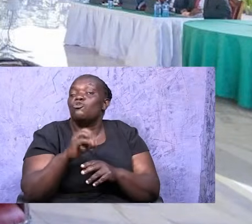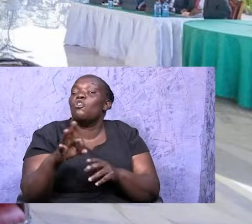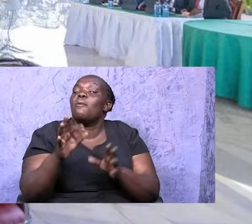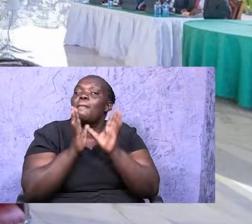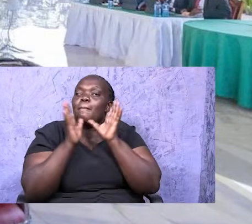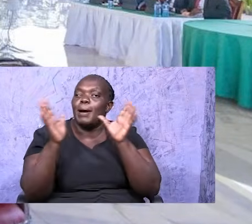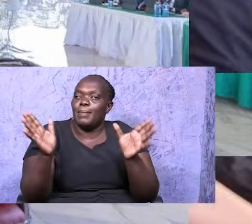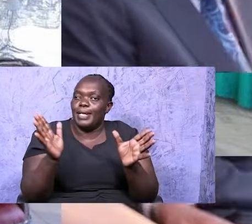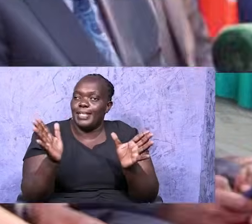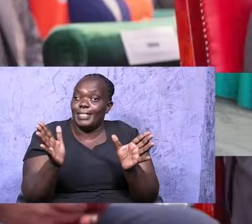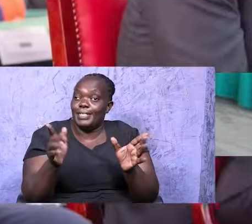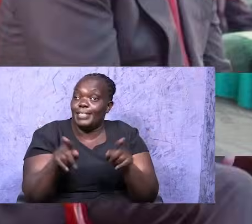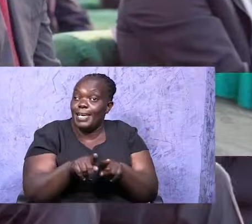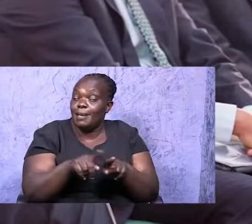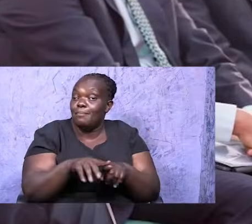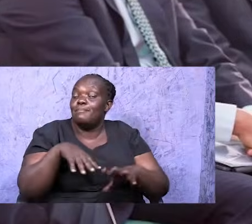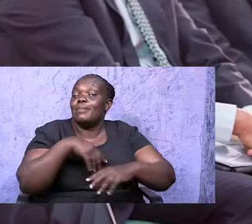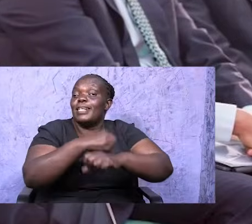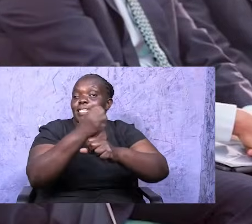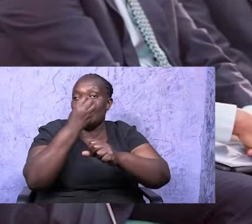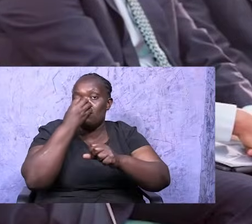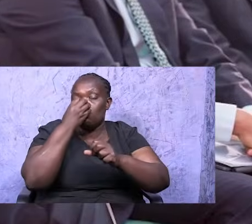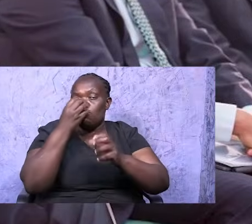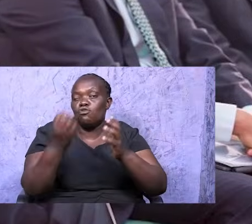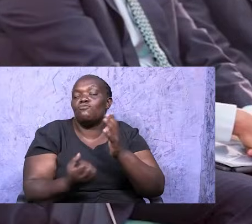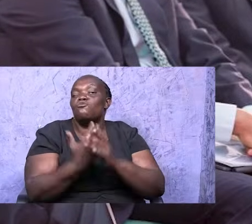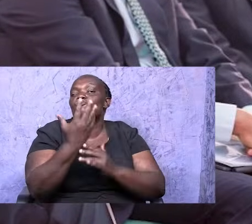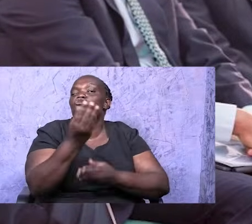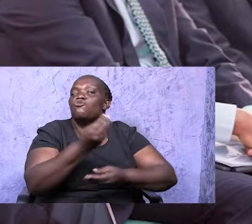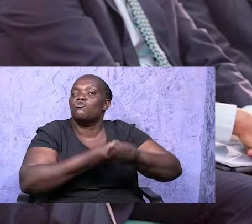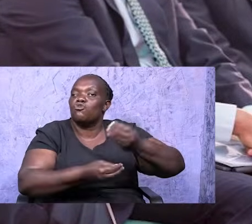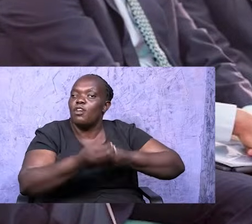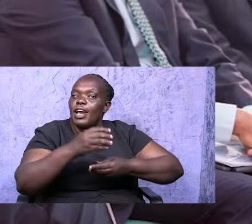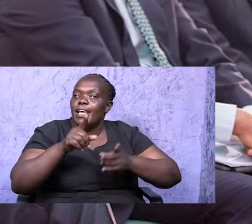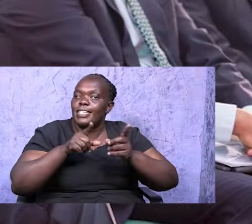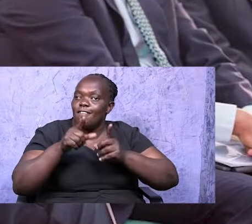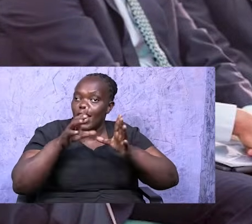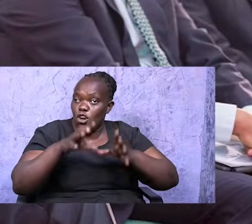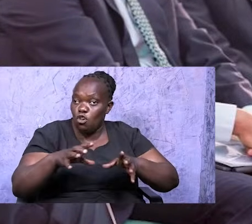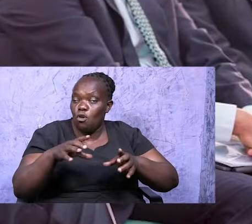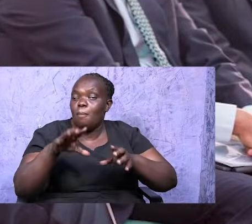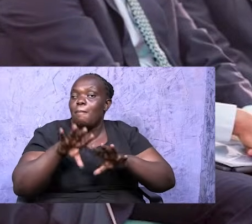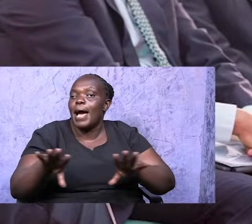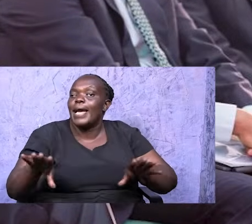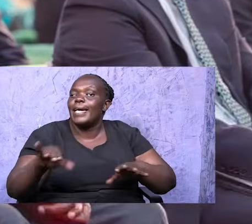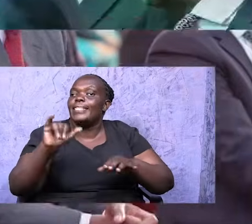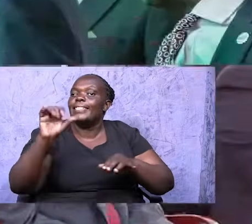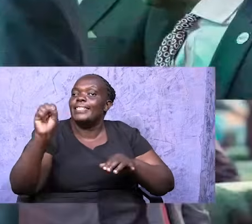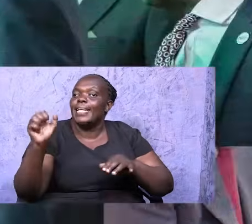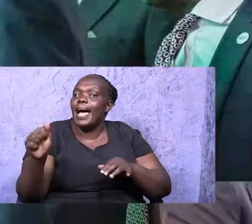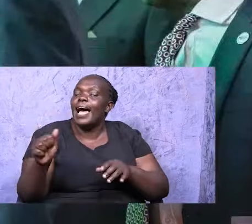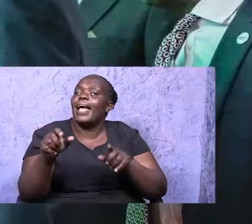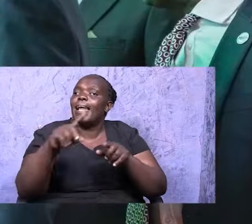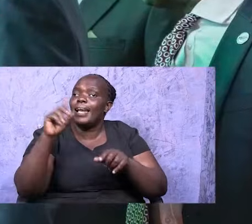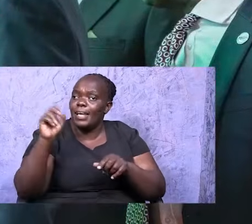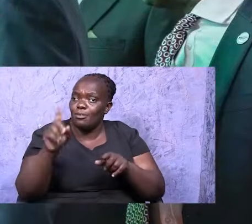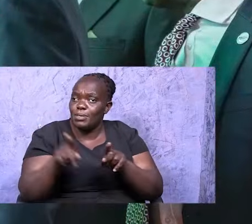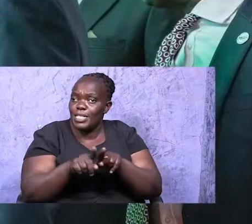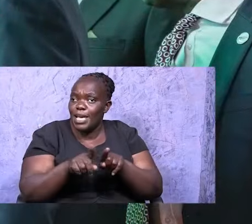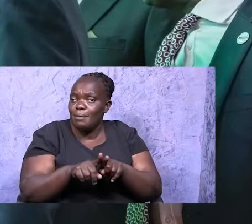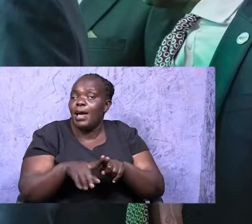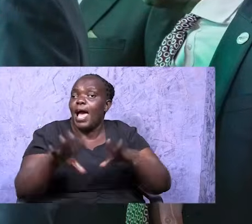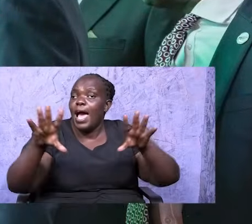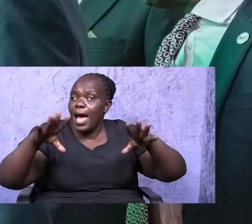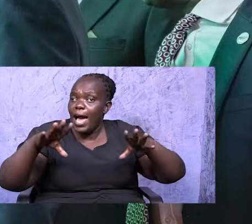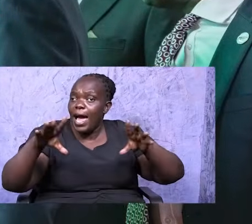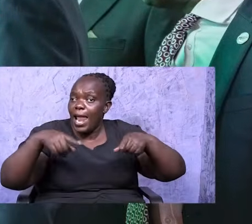umma. Rais Ruto amezindua Zidi Trader ya Safaricom katika soko la hisa la Nairobi